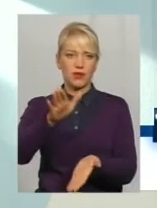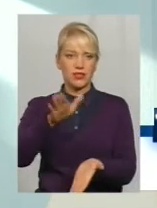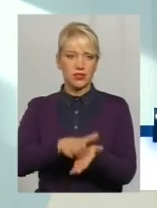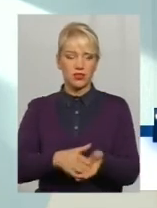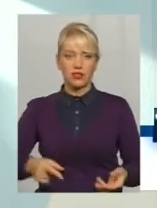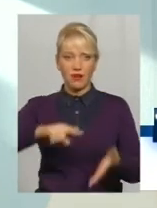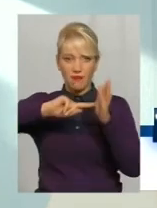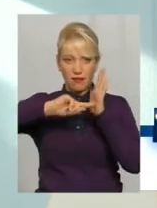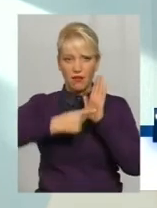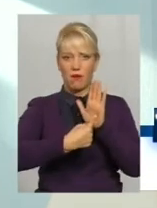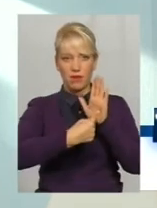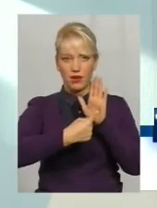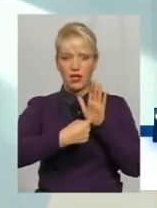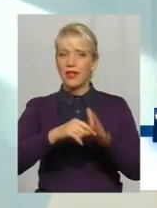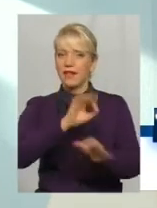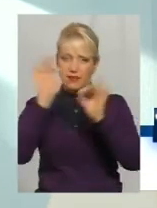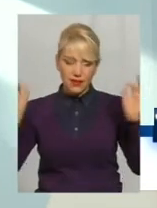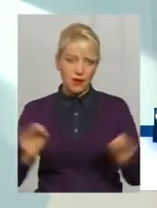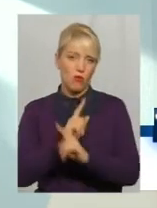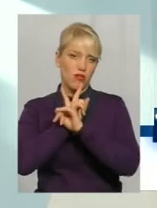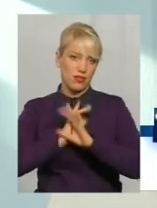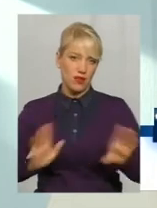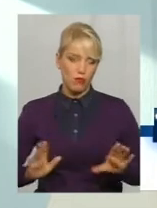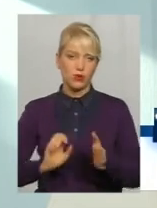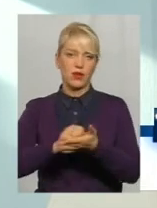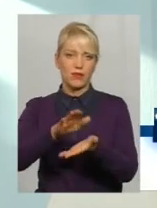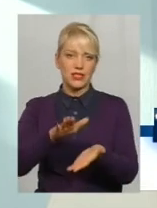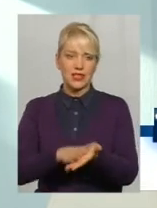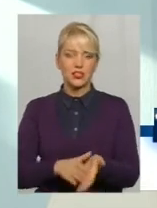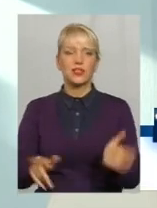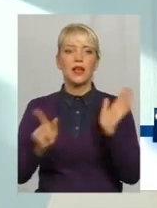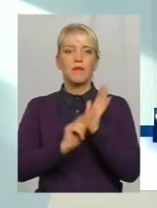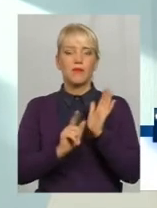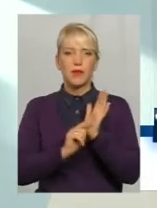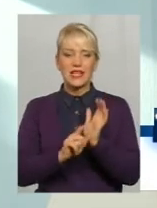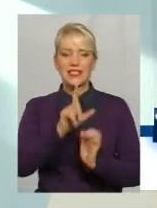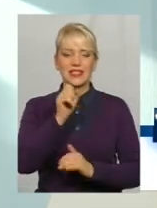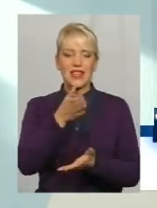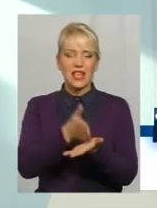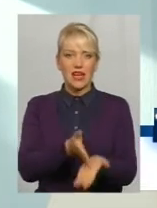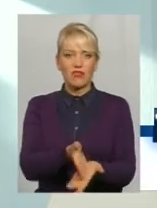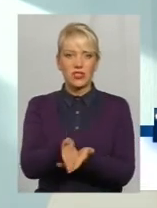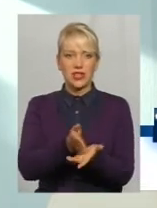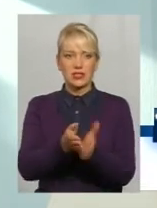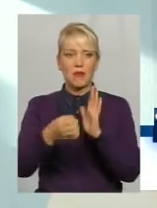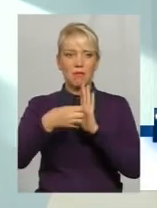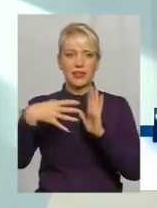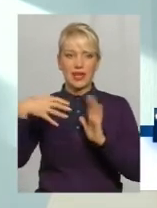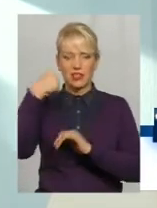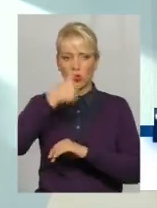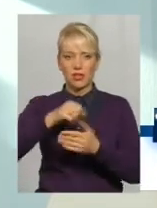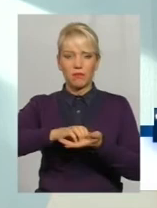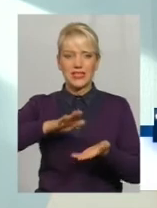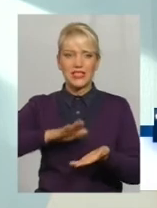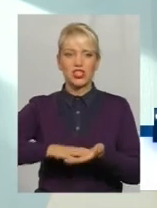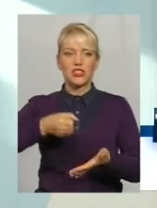Крапка. Ніколи не буде призначена. Пенсія за наявністю стажу 15 років призначається